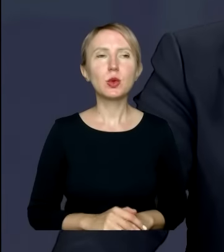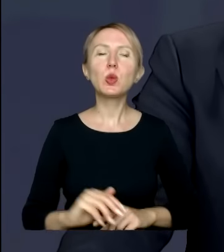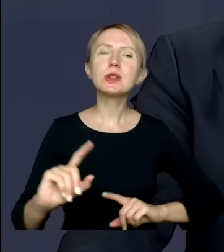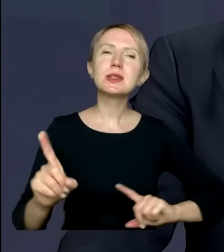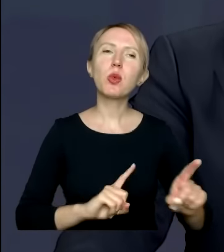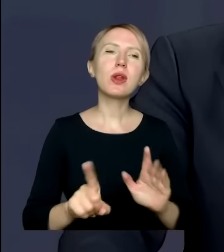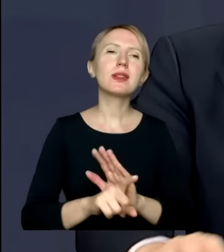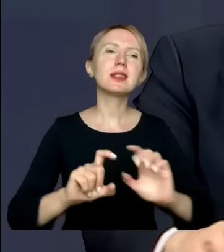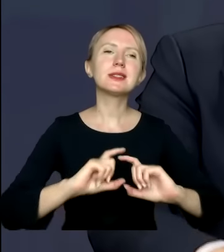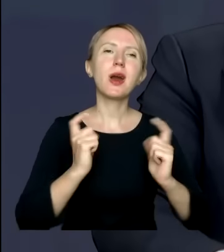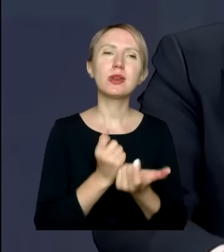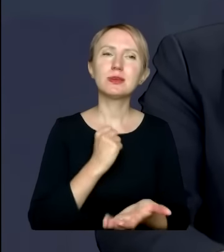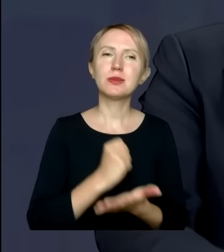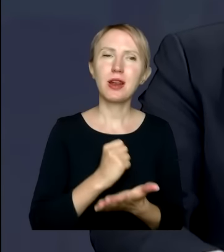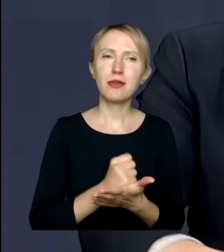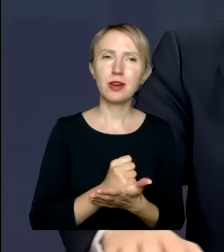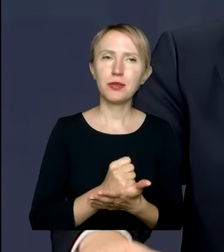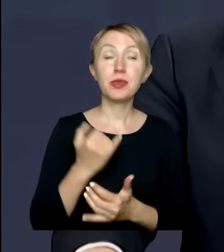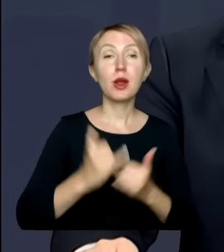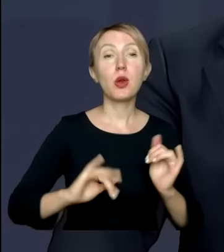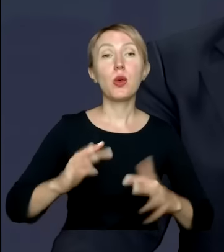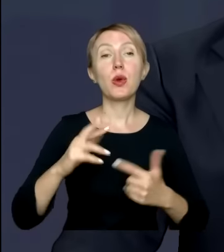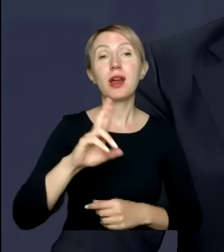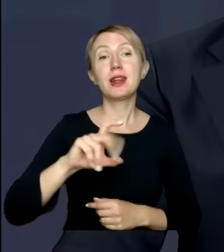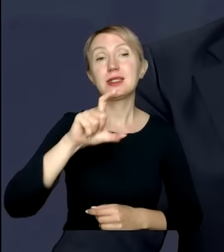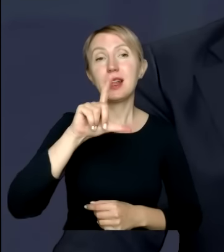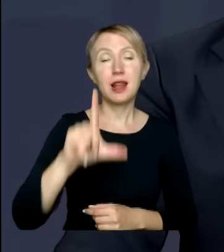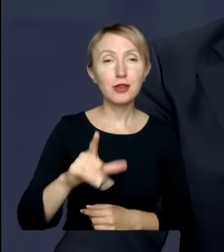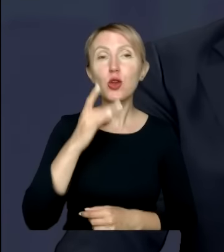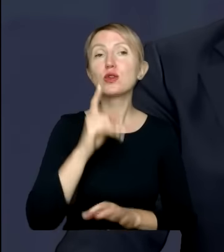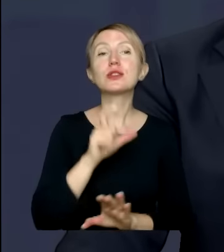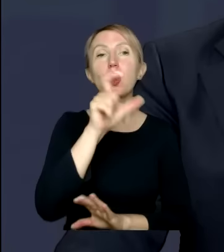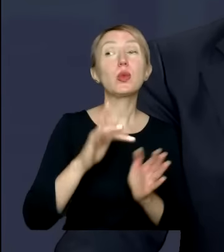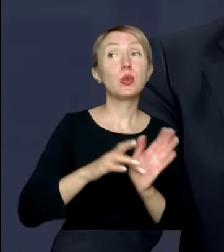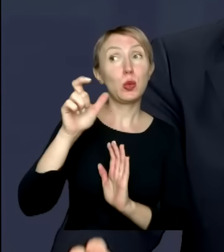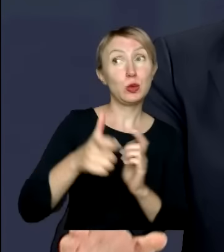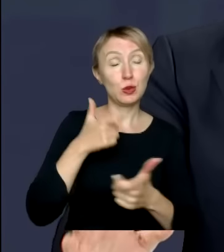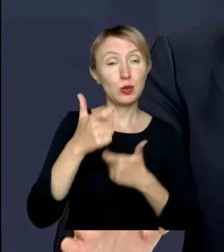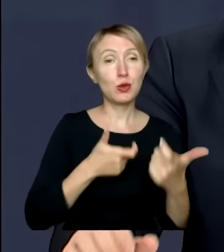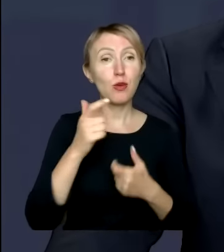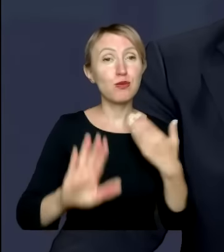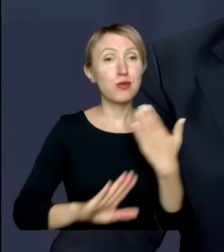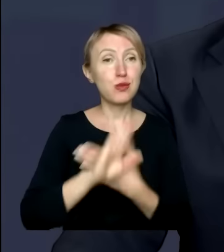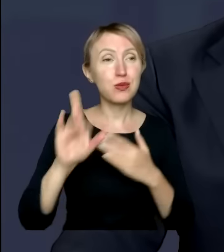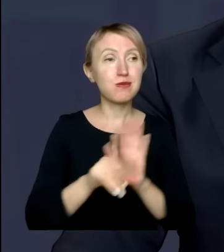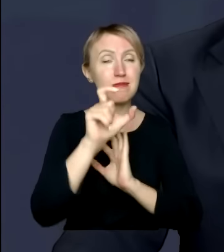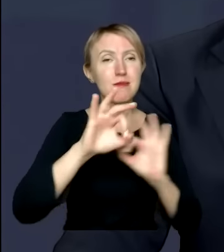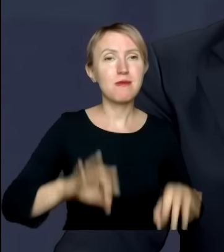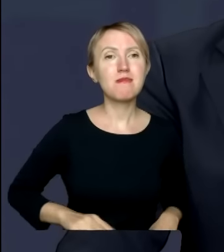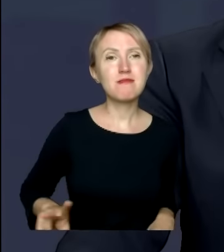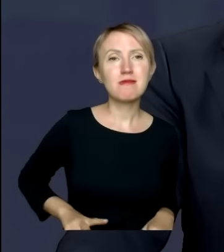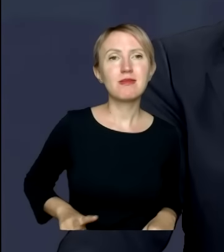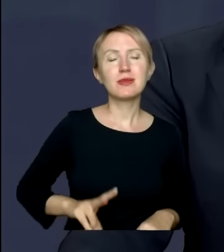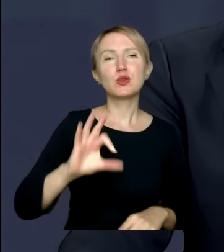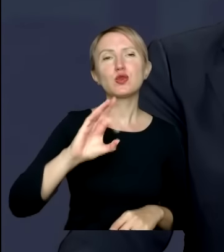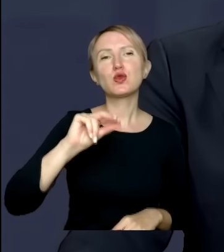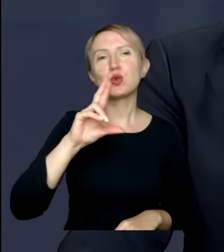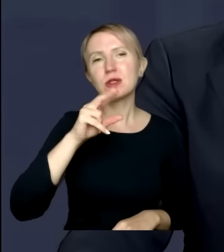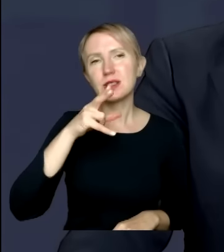dla całej tej sprawy Jeśli chodzi o RCL zarzuty stawiane przez Donalda Tuska publicznie panu ministrowi Krzysztofowi szczucki